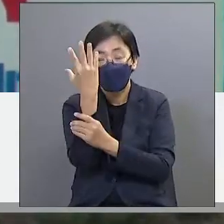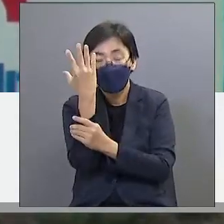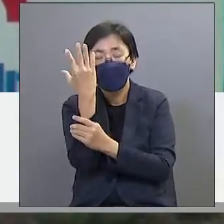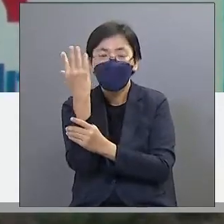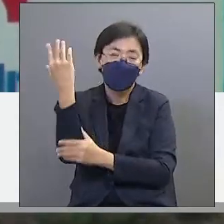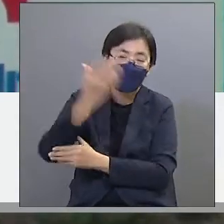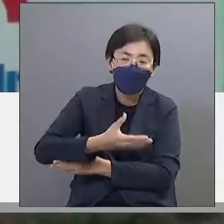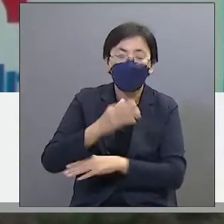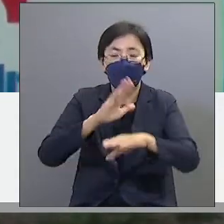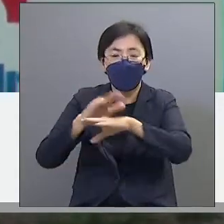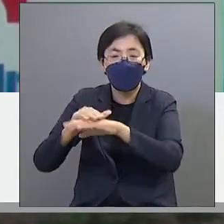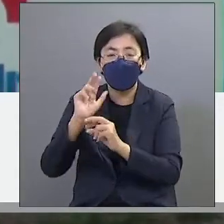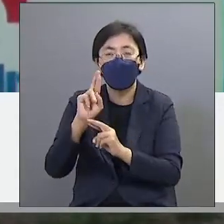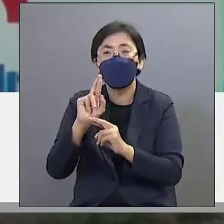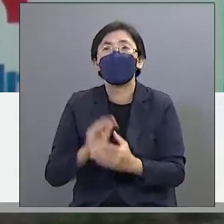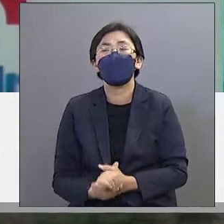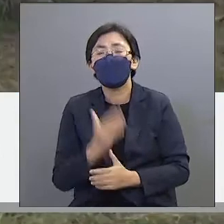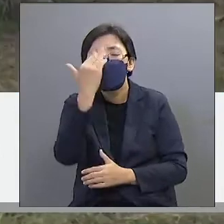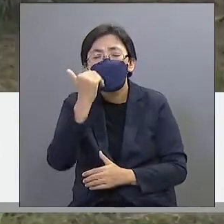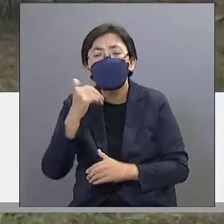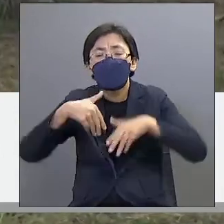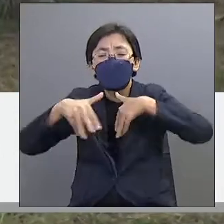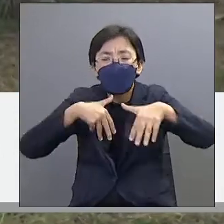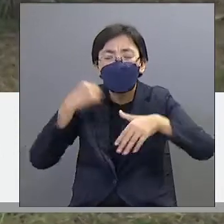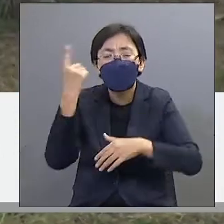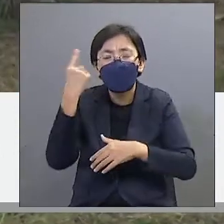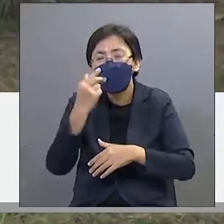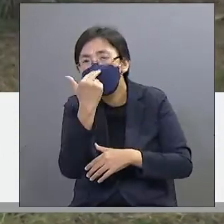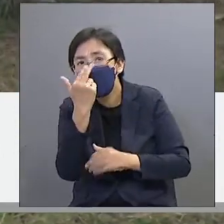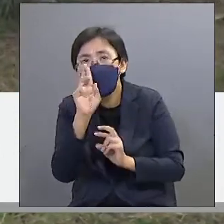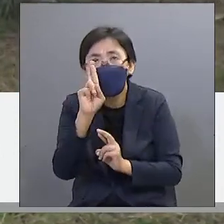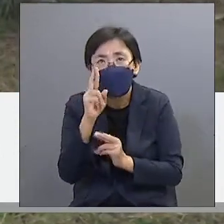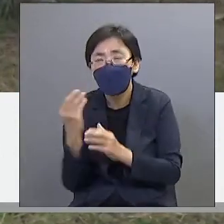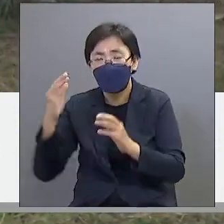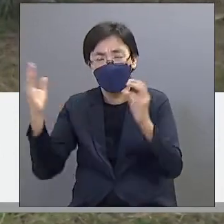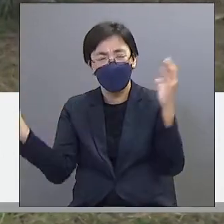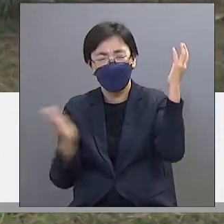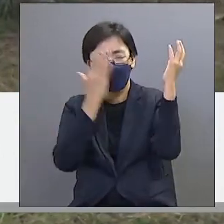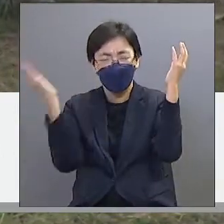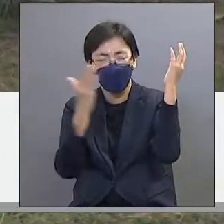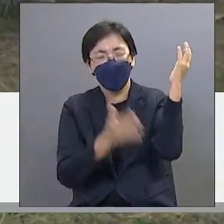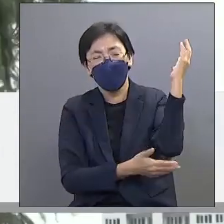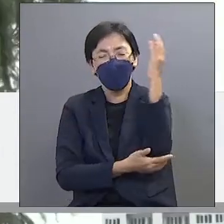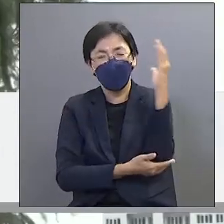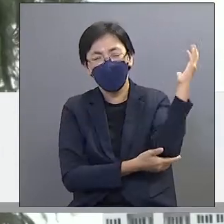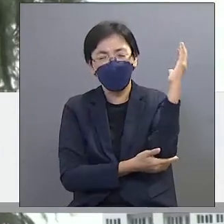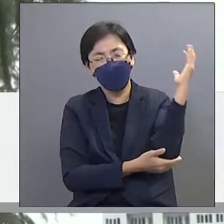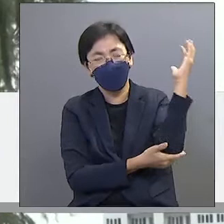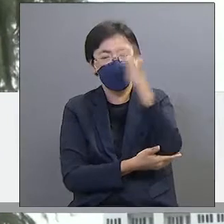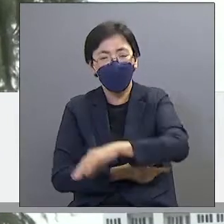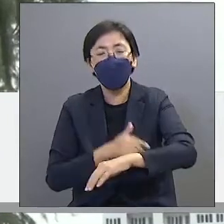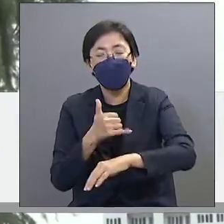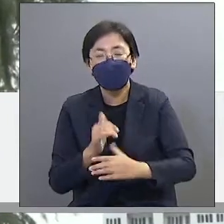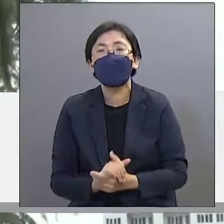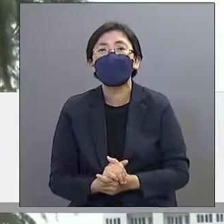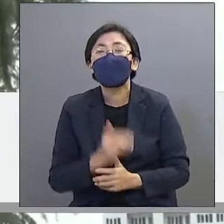าสนริมชายหาดเป็นระยะเตือนประชาชนเตือนนักท่องเที่ยวให้เพิ่มความระมัดระวังโดยเฉพาะในช่วงที่มีฝนตกมีคลื่นลมแรง